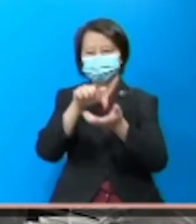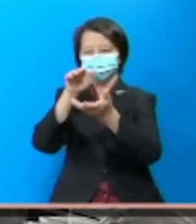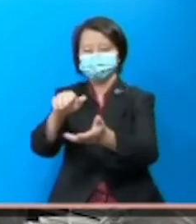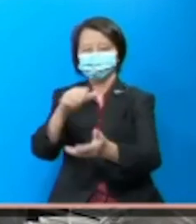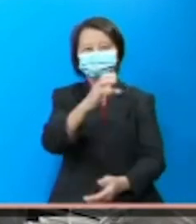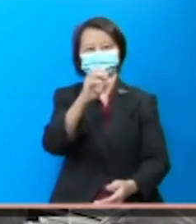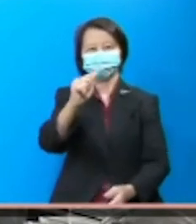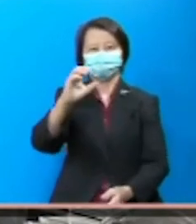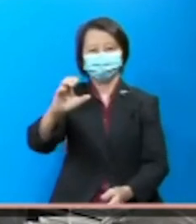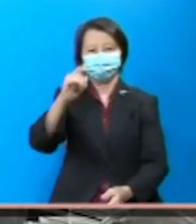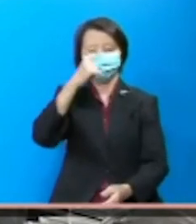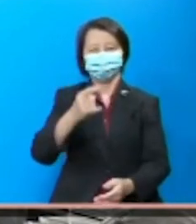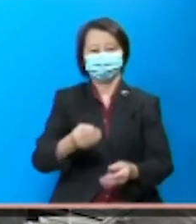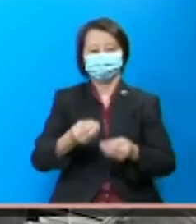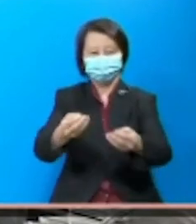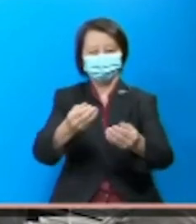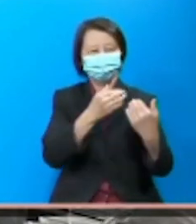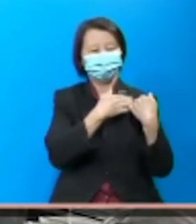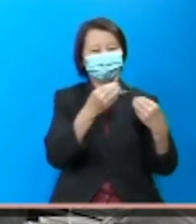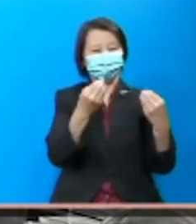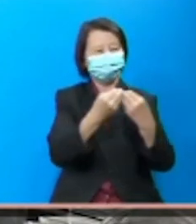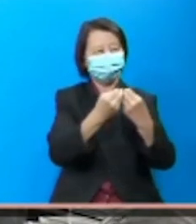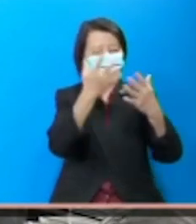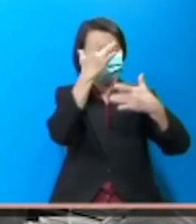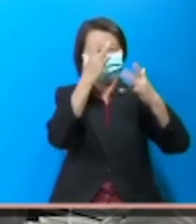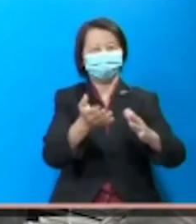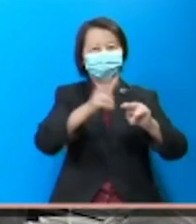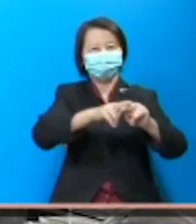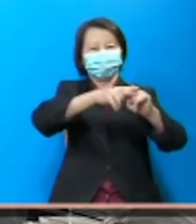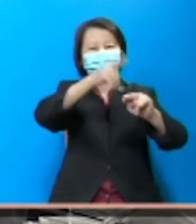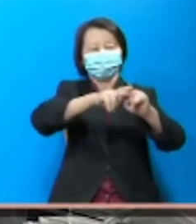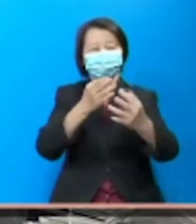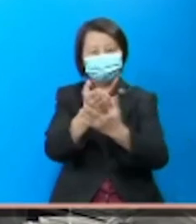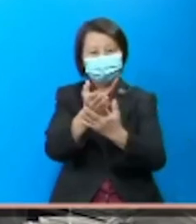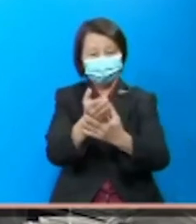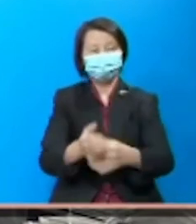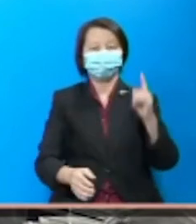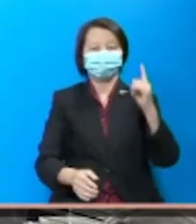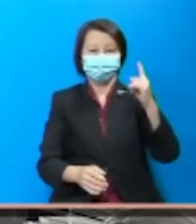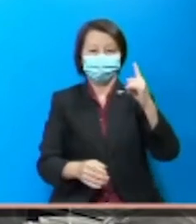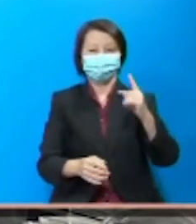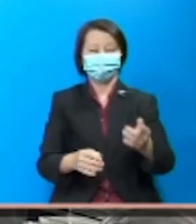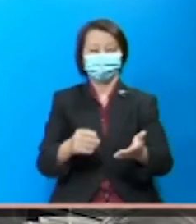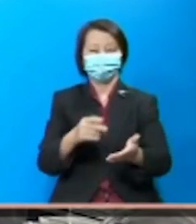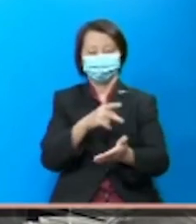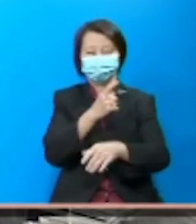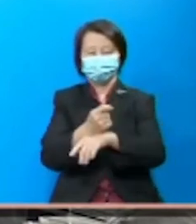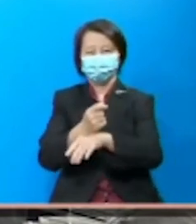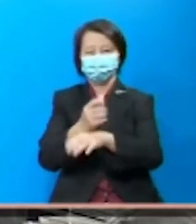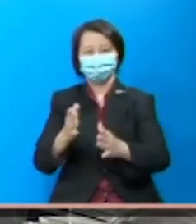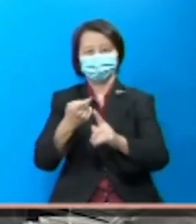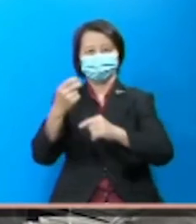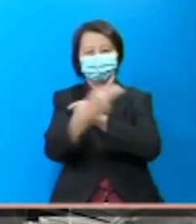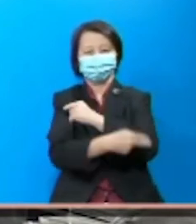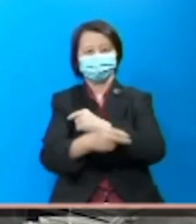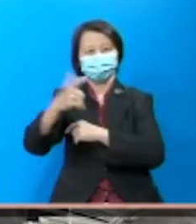transisi bagi menampung jumlah pesakit yang semakin meningkat melalui satu mobilisasi petugas kesehatan dan ini